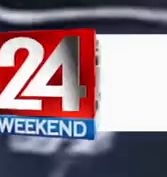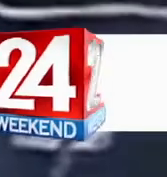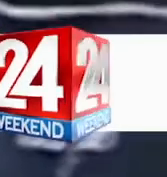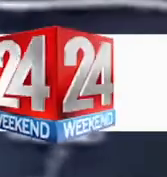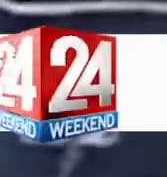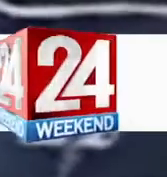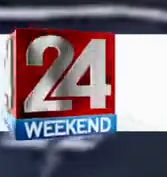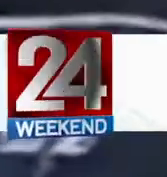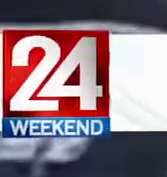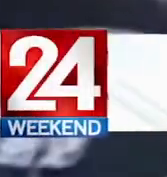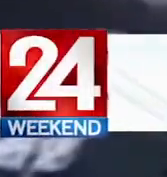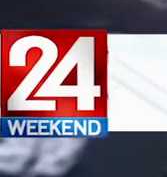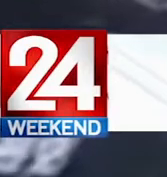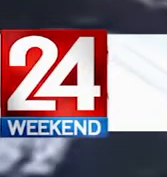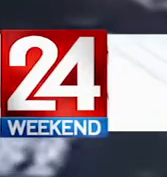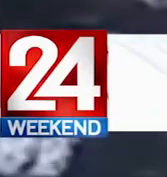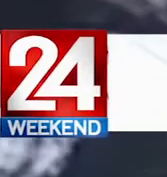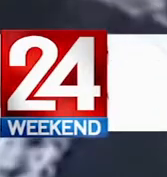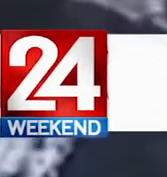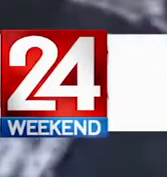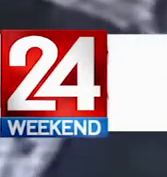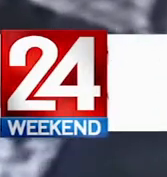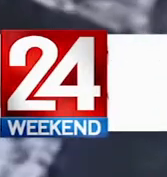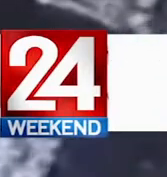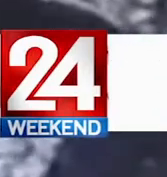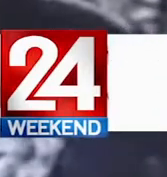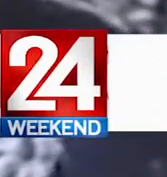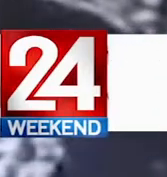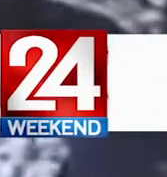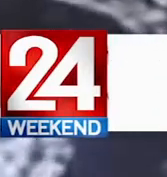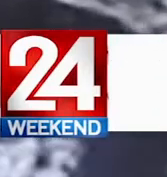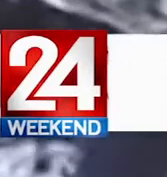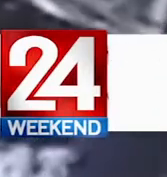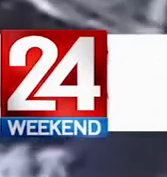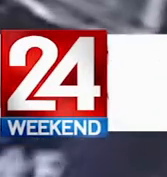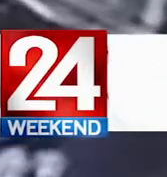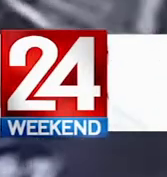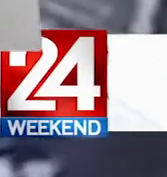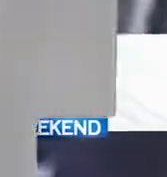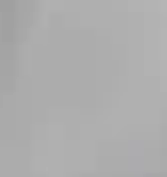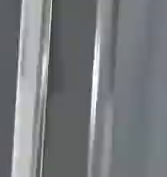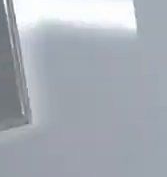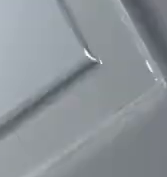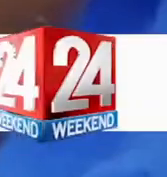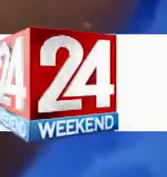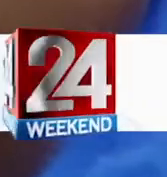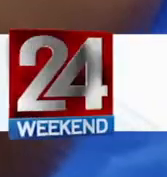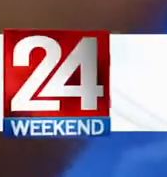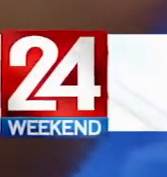Susunod, gwardiya sa isang mall sa Bulacan, pinagpapalo sa ulo.